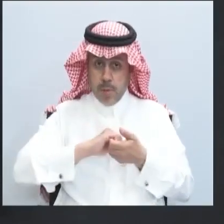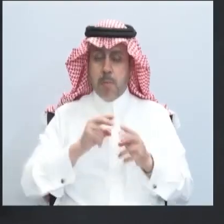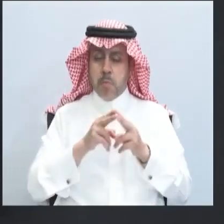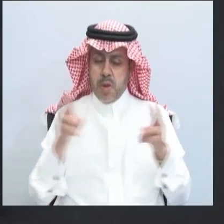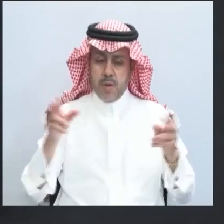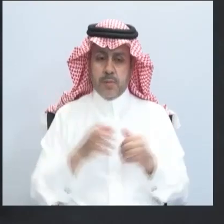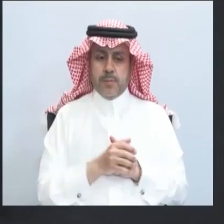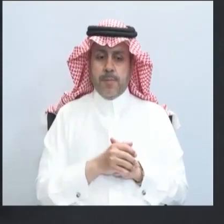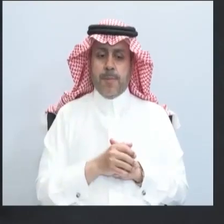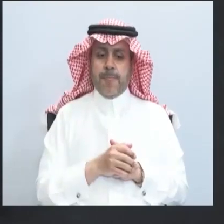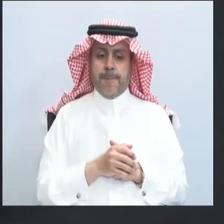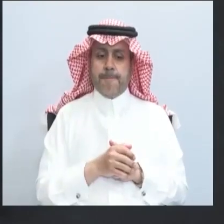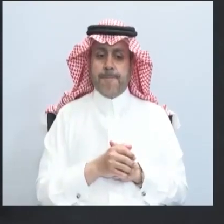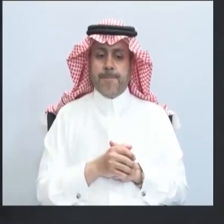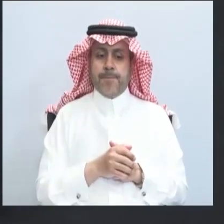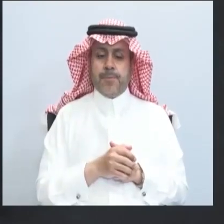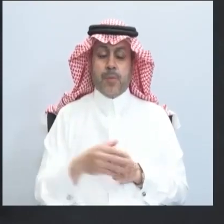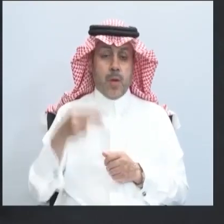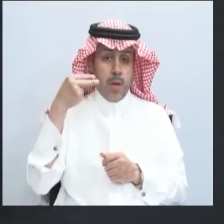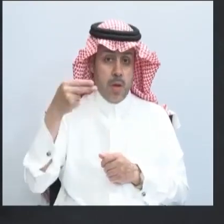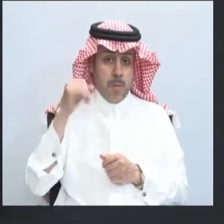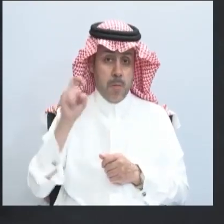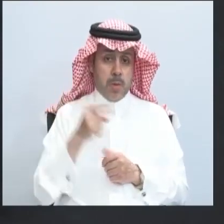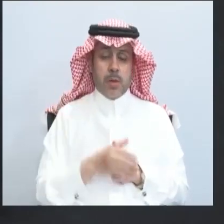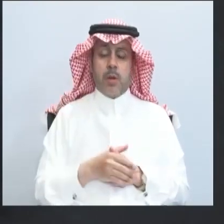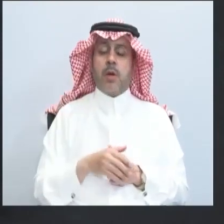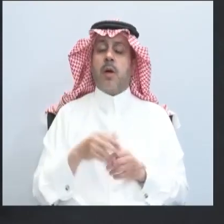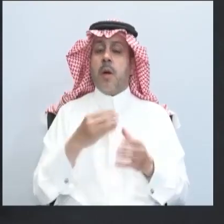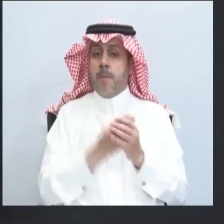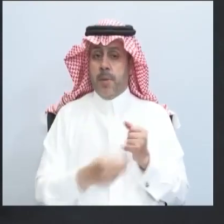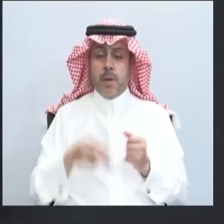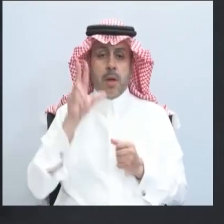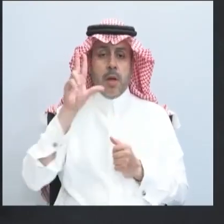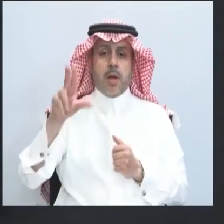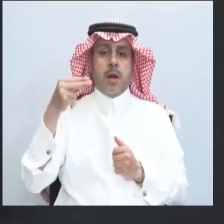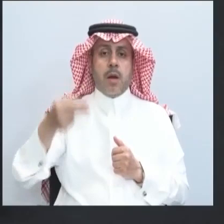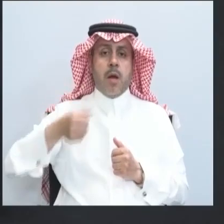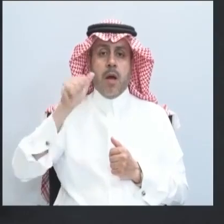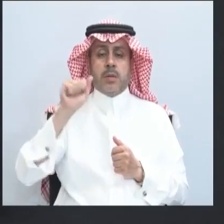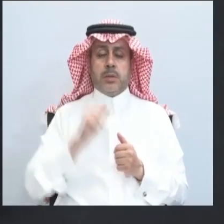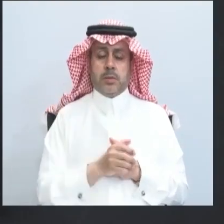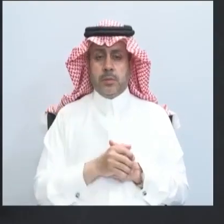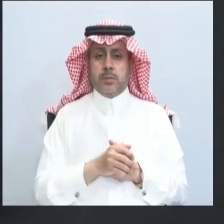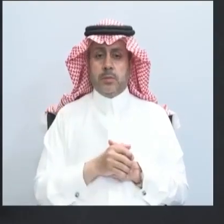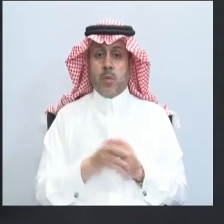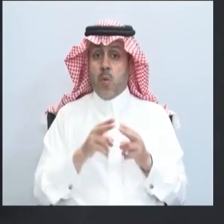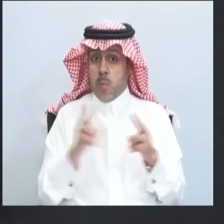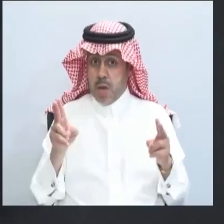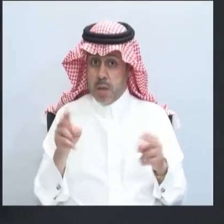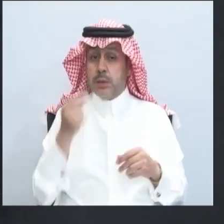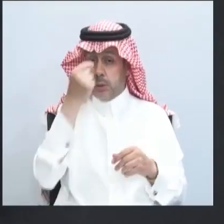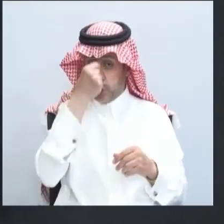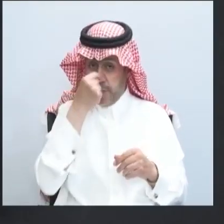ذلك عمرو بن العاص والده وبينا كذلك شيئا من